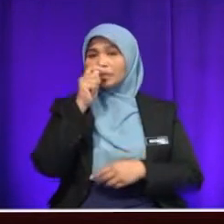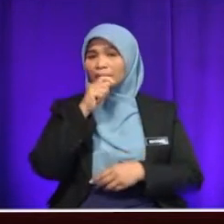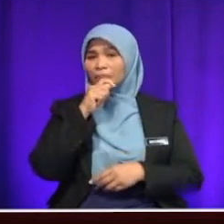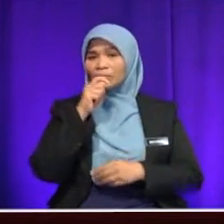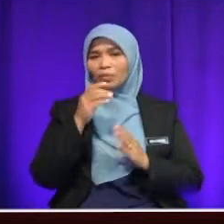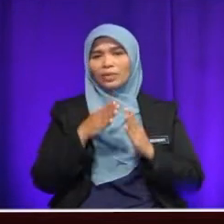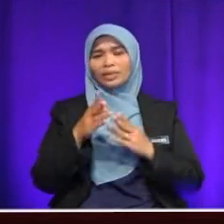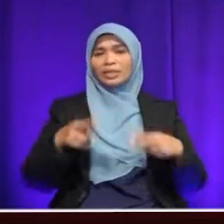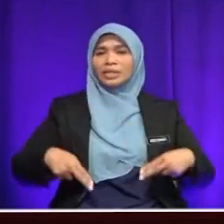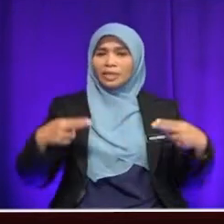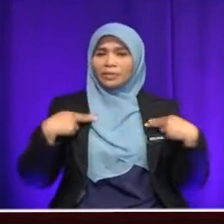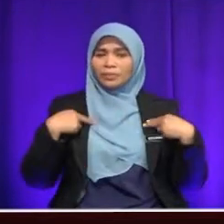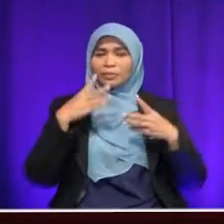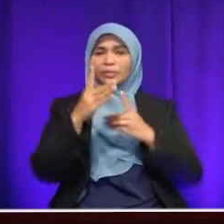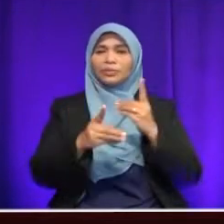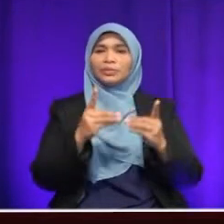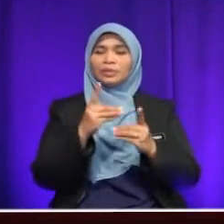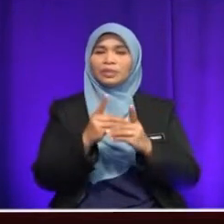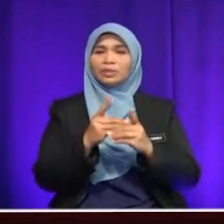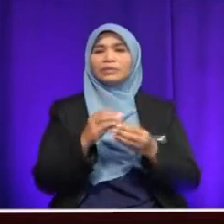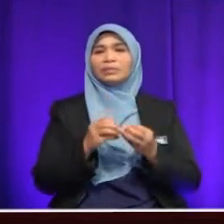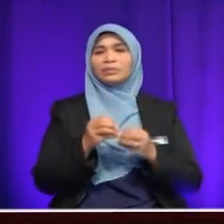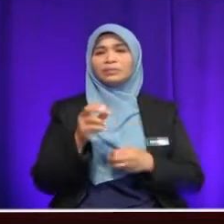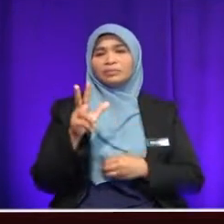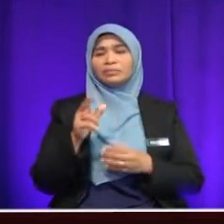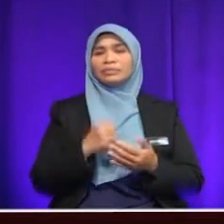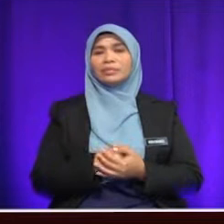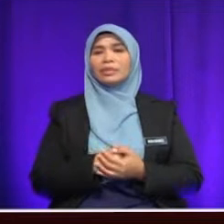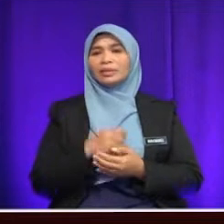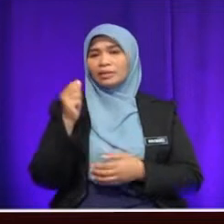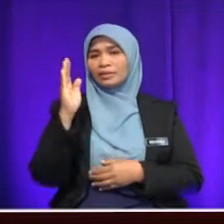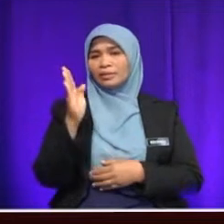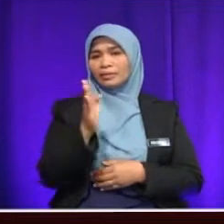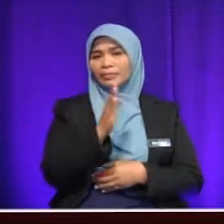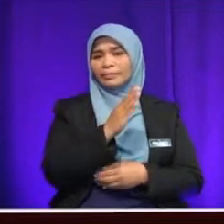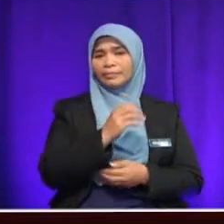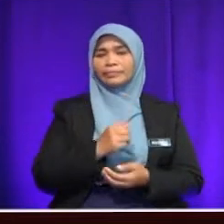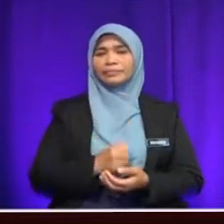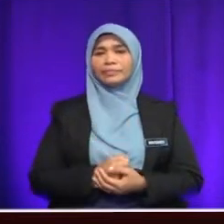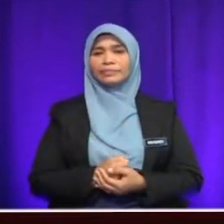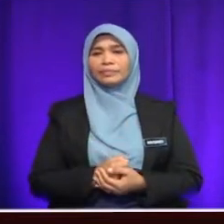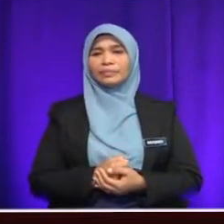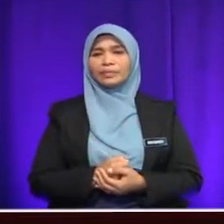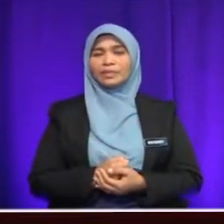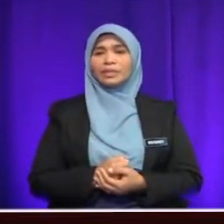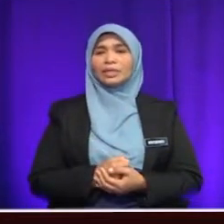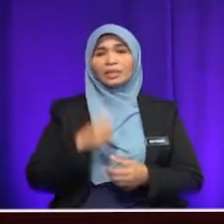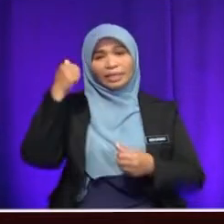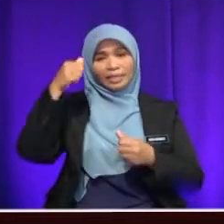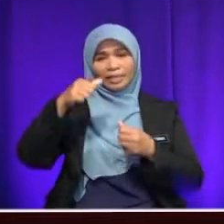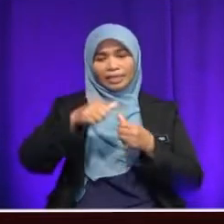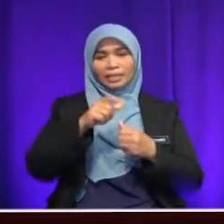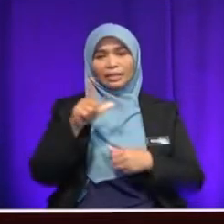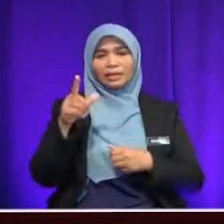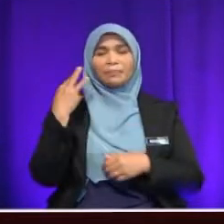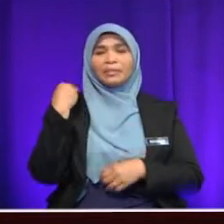dunia. Wazakir bihi antubsala nafsum bima kasabat, ingatlah